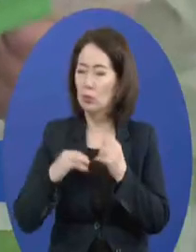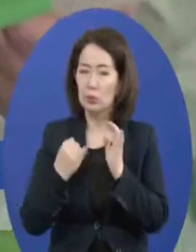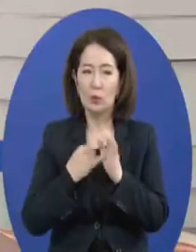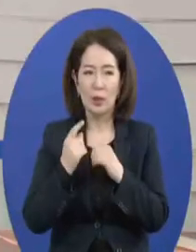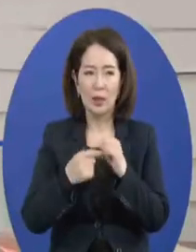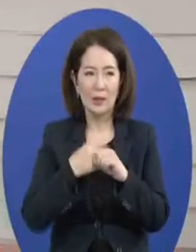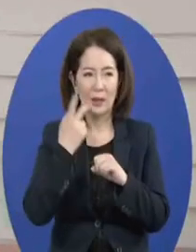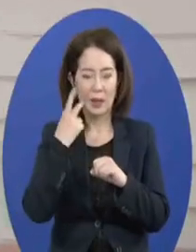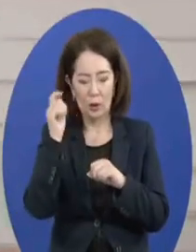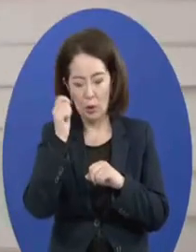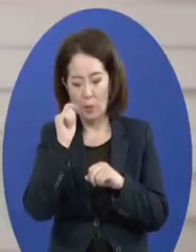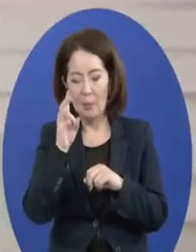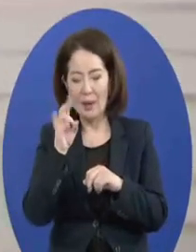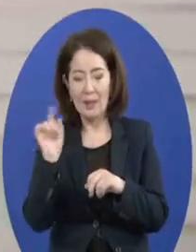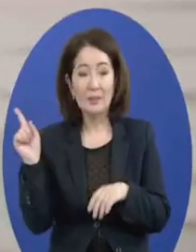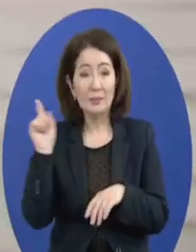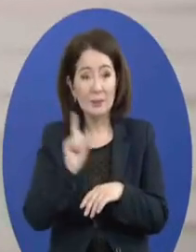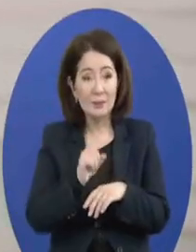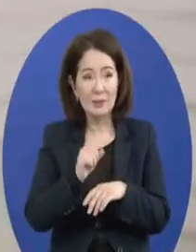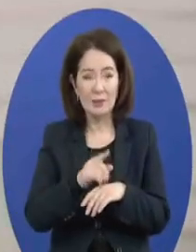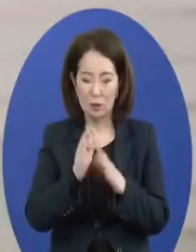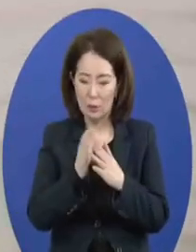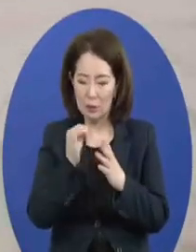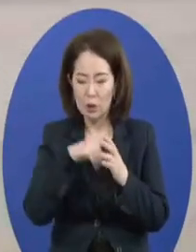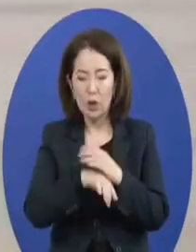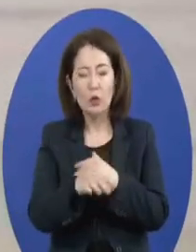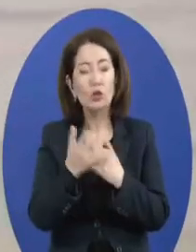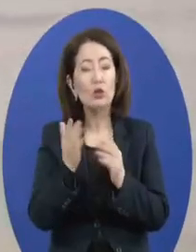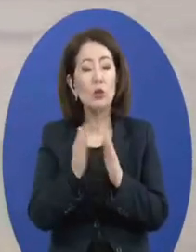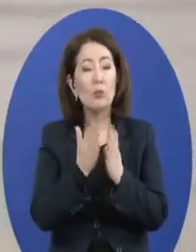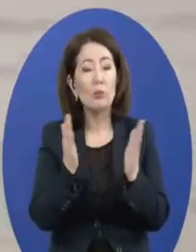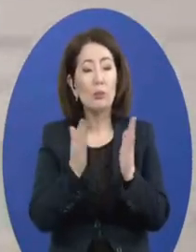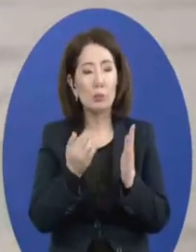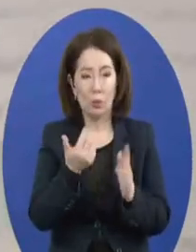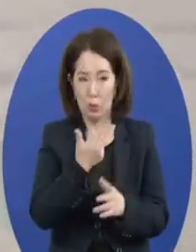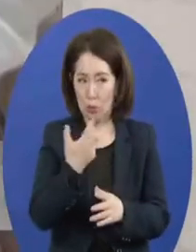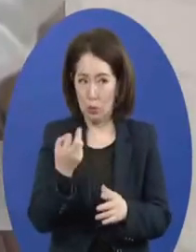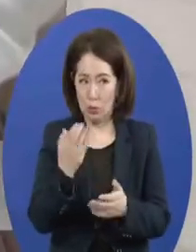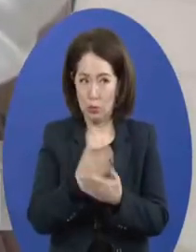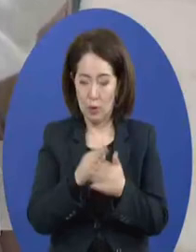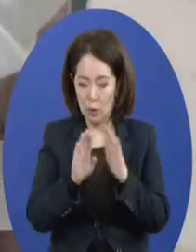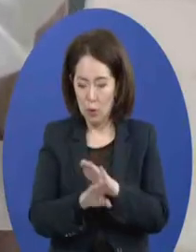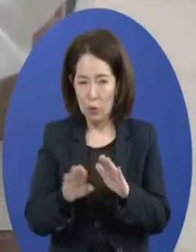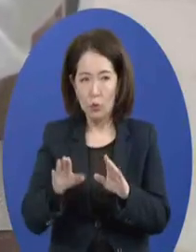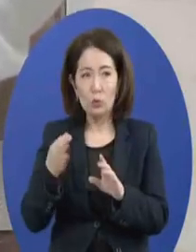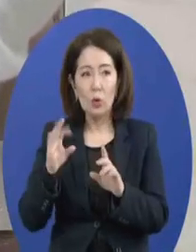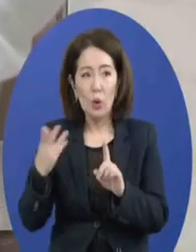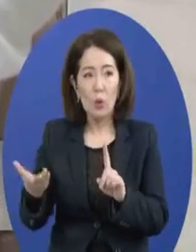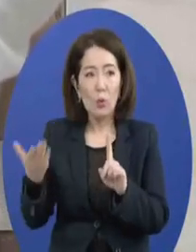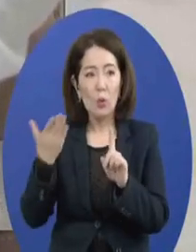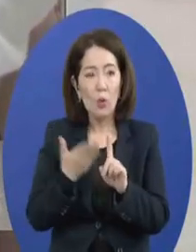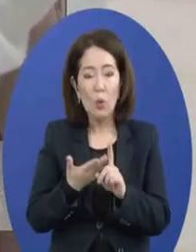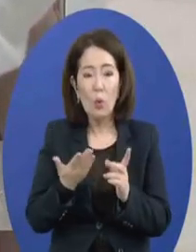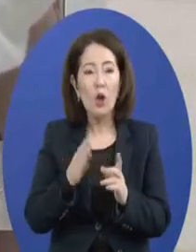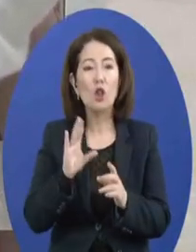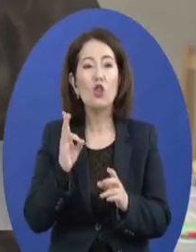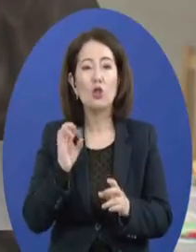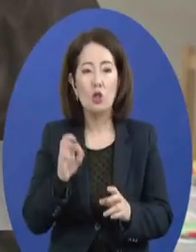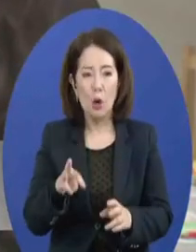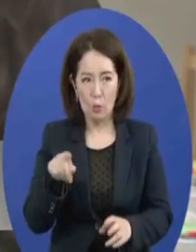номын баярт саатаж байгааг хэллээ. Түүний номын санд 300 орчим ном бий. Үр хүүхэдтэй үлдэх өв бол ном гэж байна.